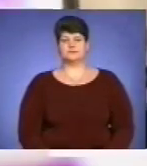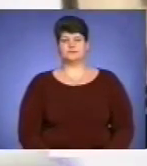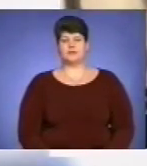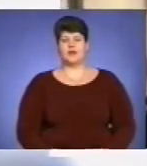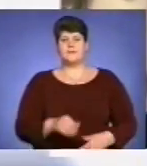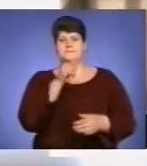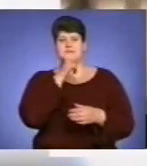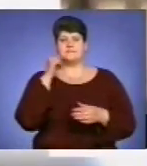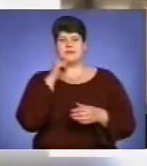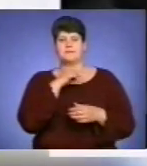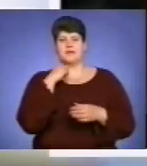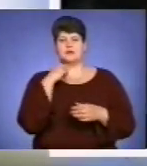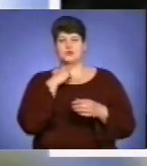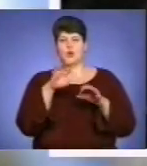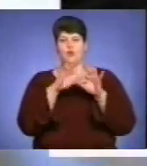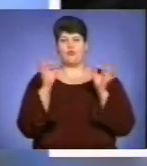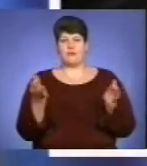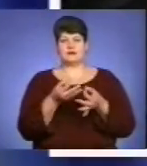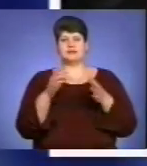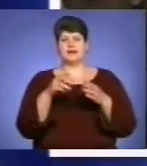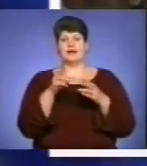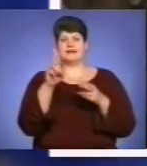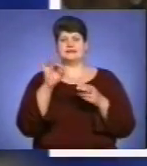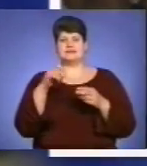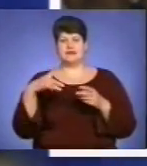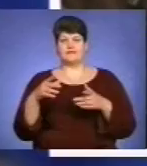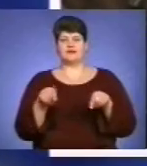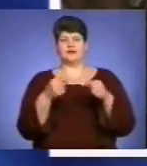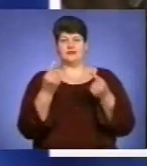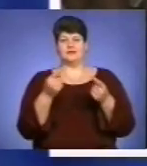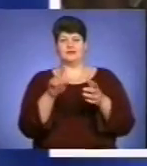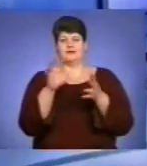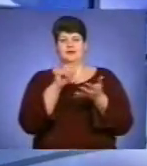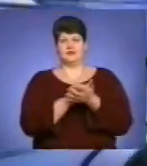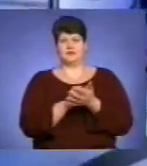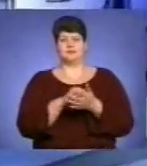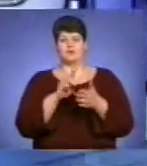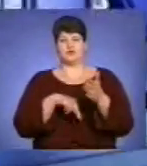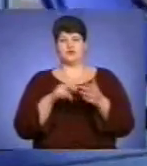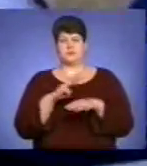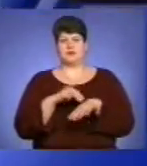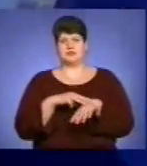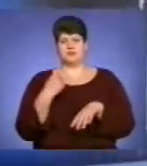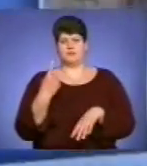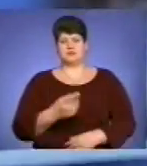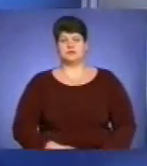Підпільний м'ясо-ковбасний цех викрили працівники Державної податкової міліції в області.